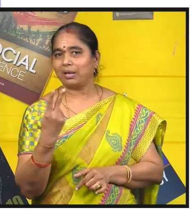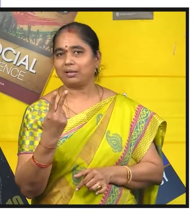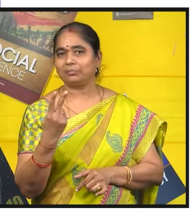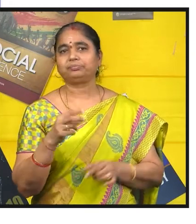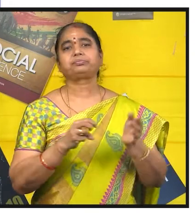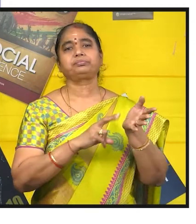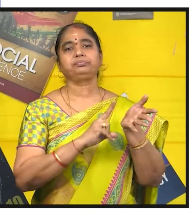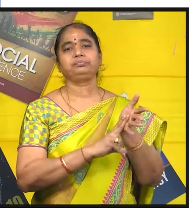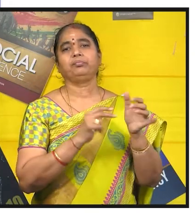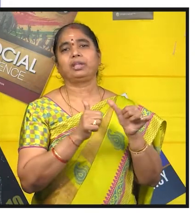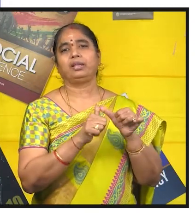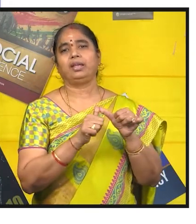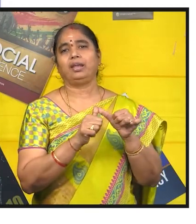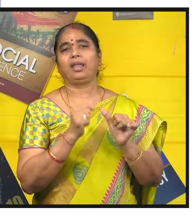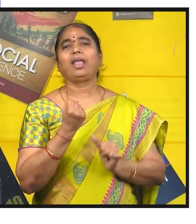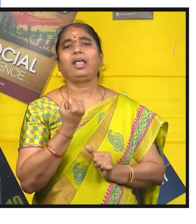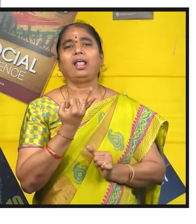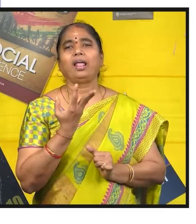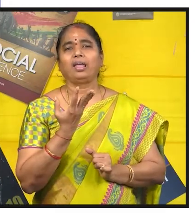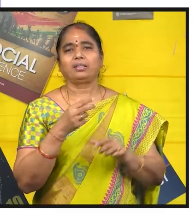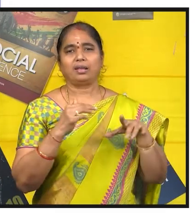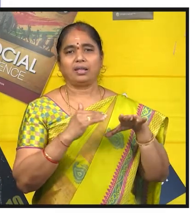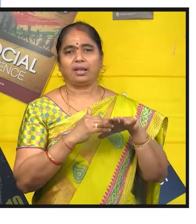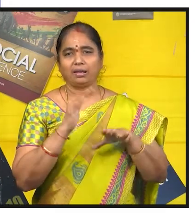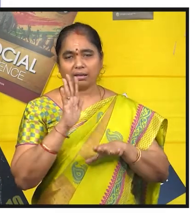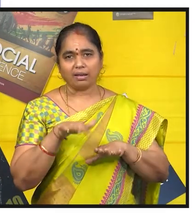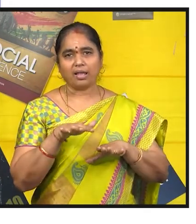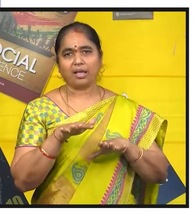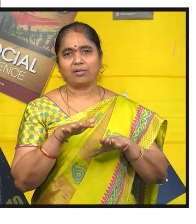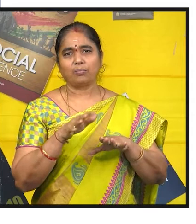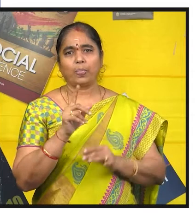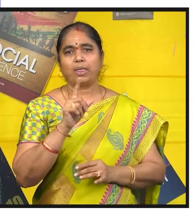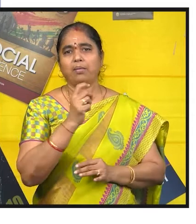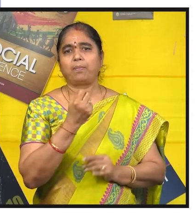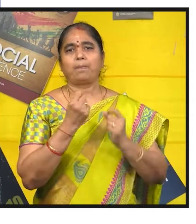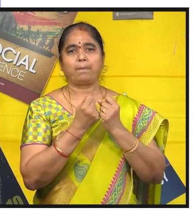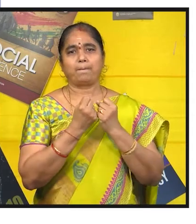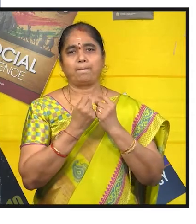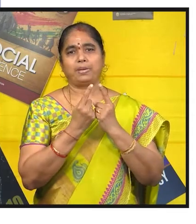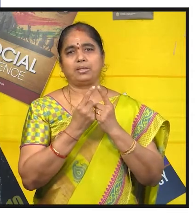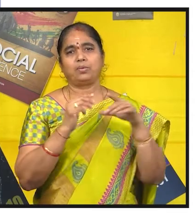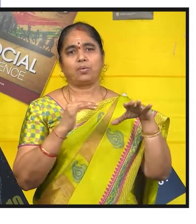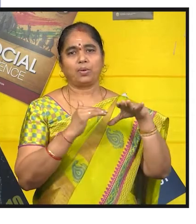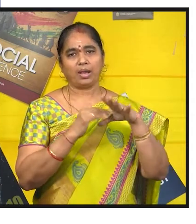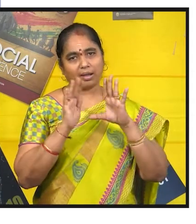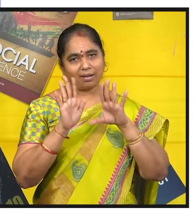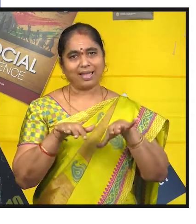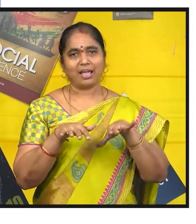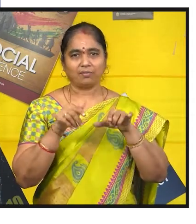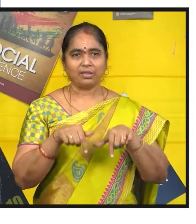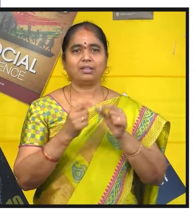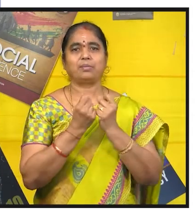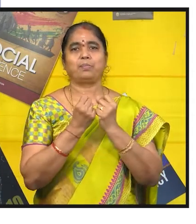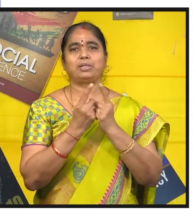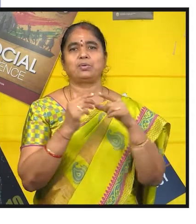பார்க்குறோம். சோடியத்தில் மொத்தம் எத்தனை எலக்ட்ரான்கள் இருக்கிறது என்று சொல்லி பார்த்தீங்கன்னு சொன்னால் 11 எலக்ட்ரான்கள் இருக்கிறது. இந்த